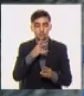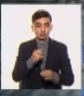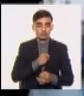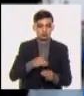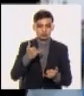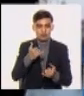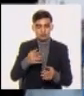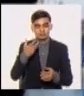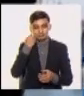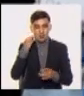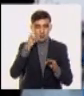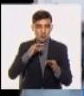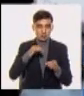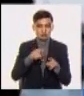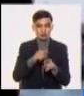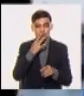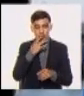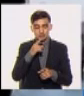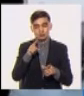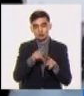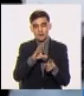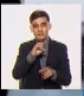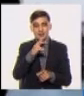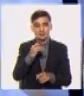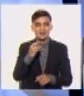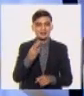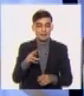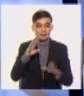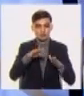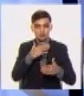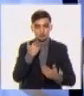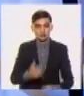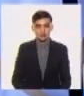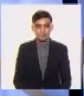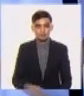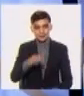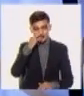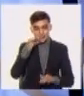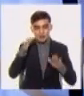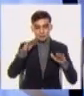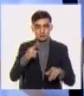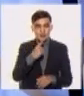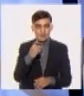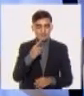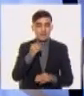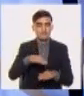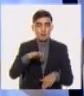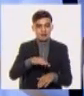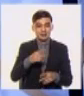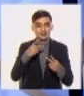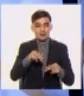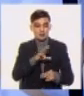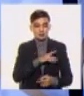и не воспользовался этой услугой. Туристов в Венеции, увы, нет. Германия стала первой европейской страной,